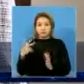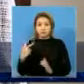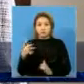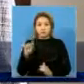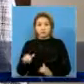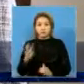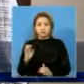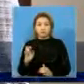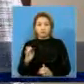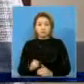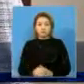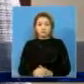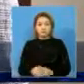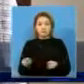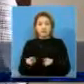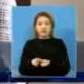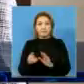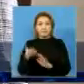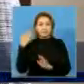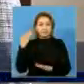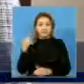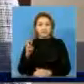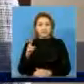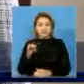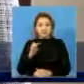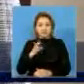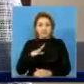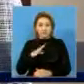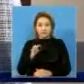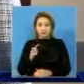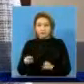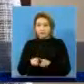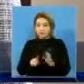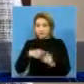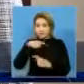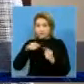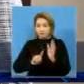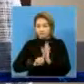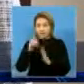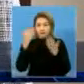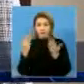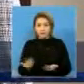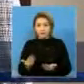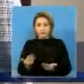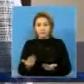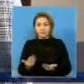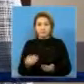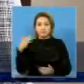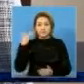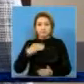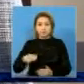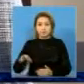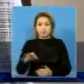583400 теңге. Осындай былтыр мысалы грантпен айнұл сияқты кәсібін бастаған кәсіпкерлер биыл мына Ақтөбе